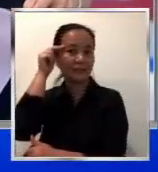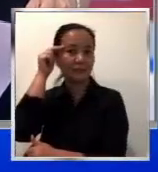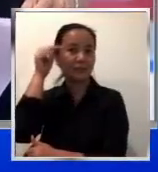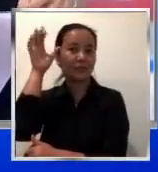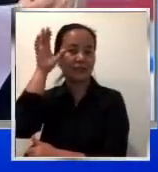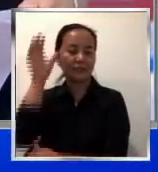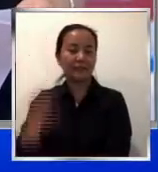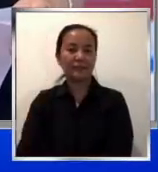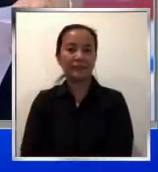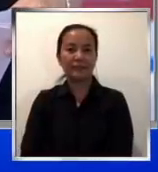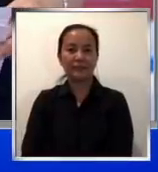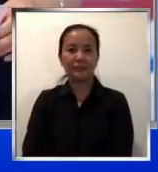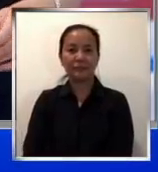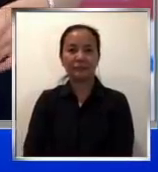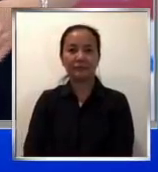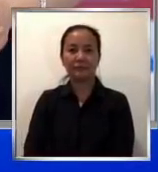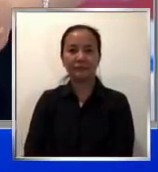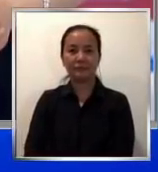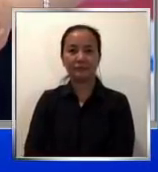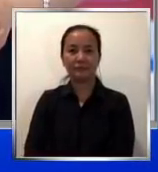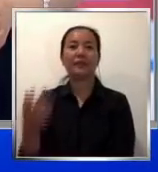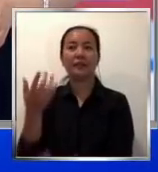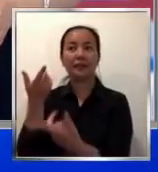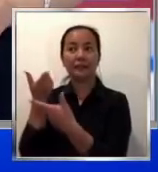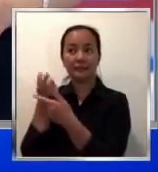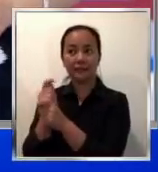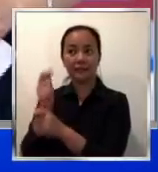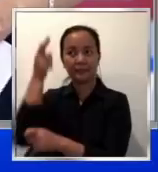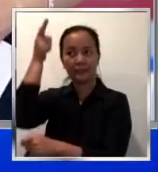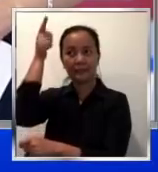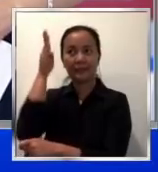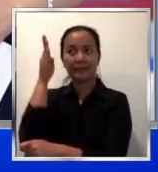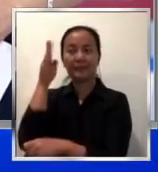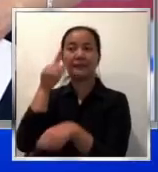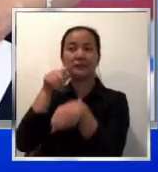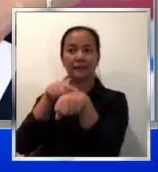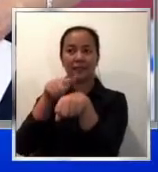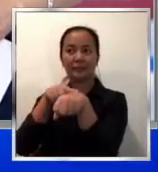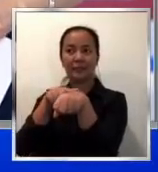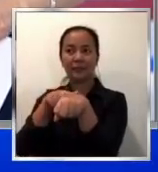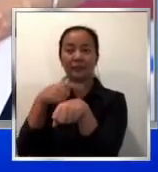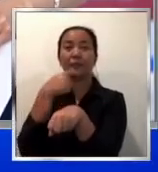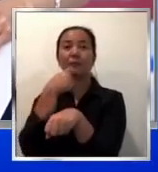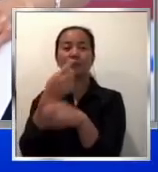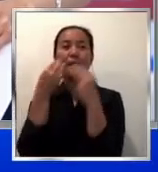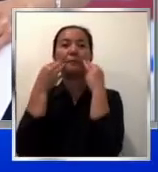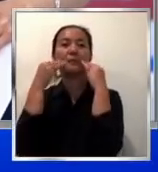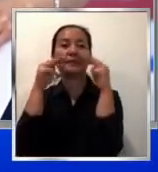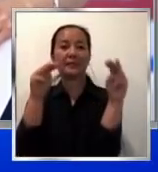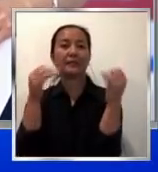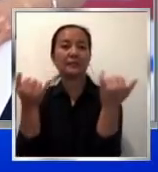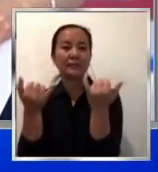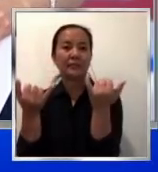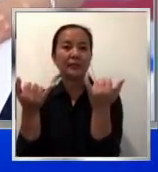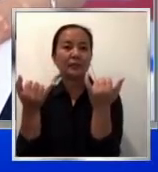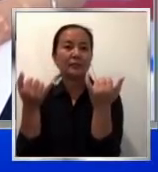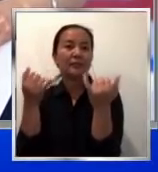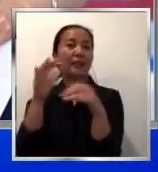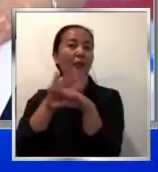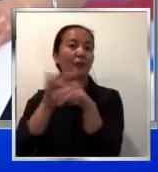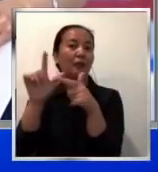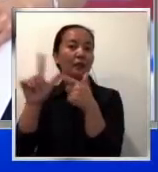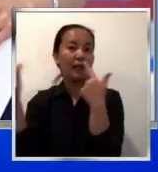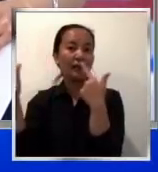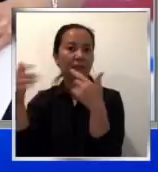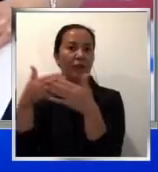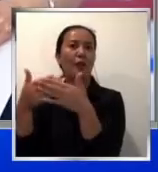Trust God's timing. Yan po ang mensahe ng isang netizen na viral online na isang araw po bago mag-aydu ay natupad niya